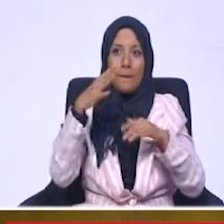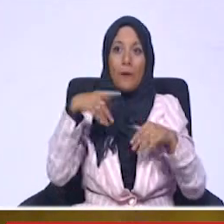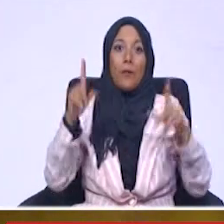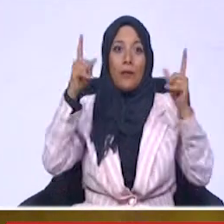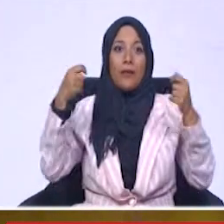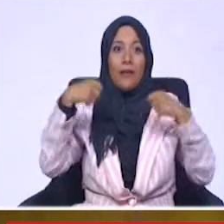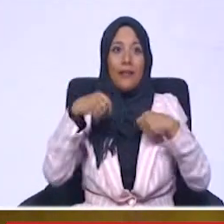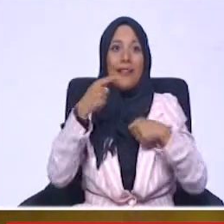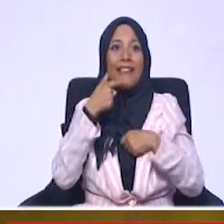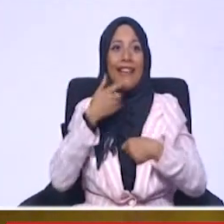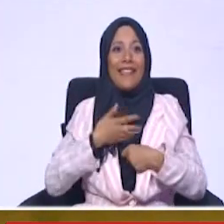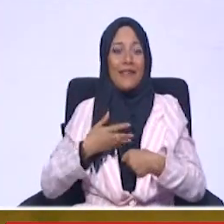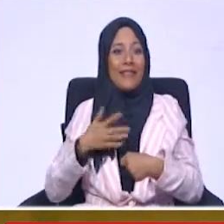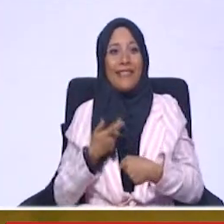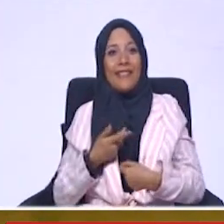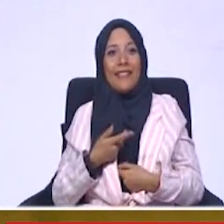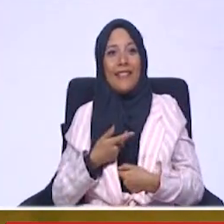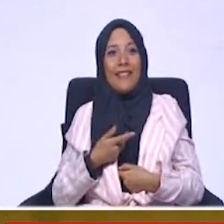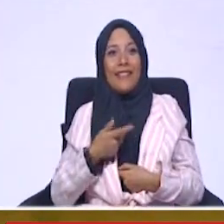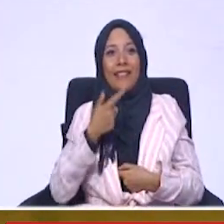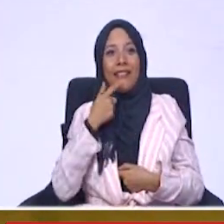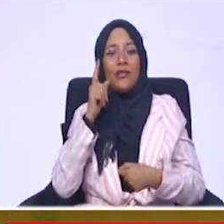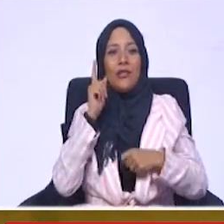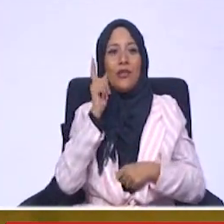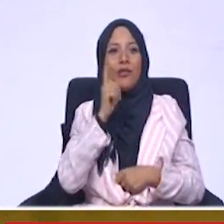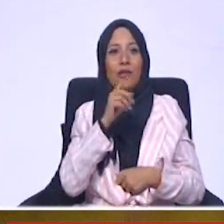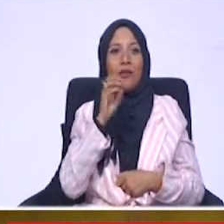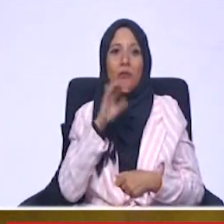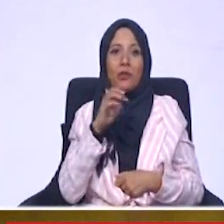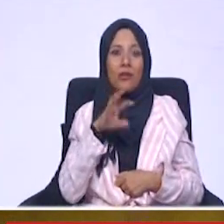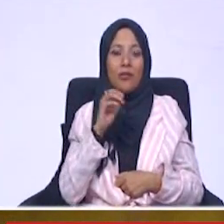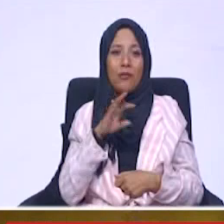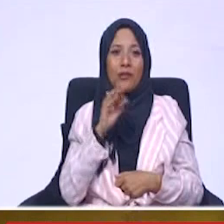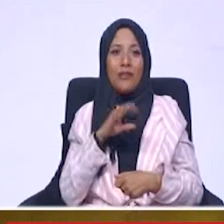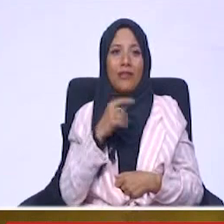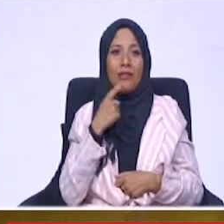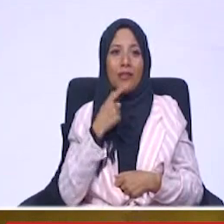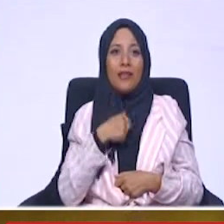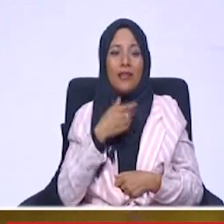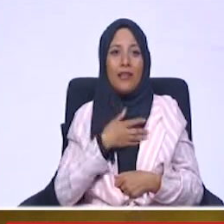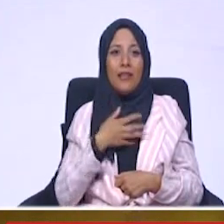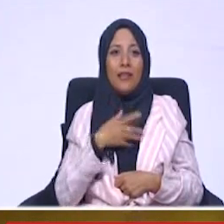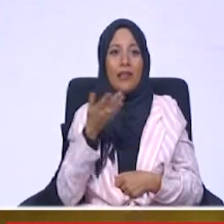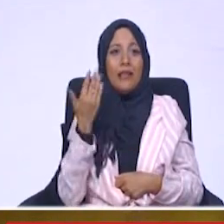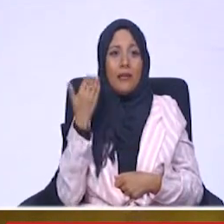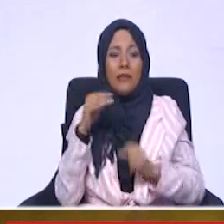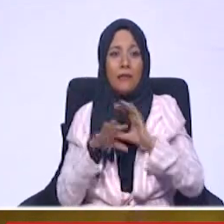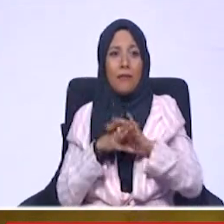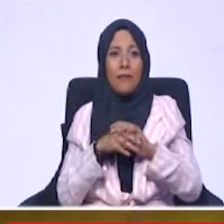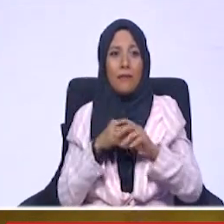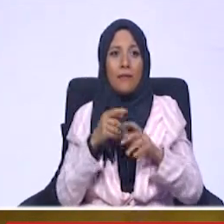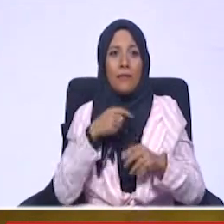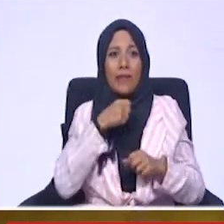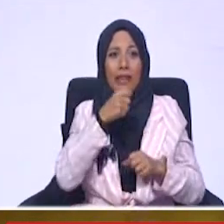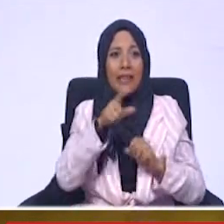العظيم انت عندك كم سنه ا 11 ما شاء الله عليك انت يعني امتى بدات تاليف الخطب